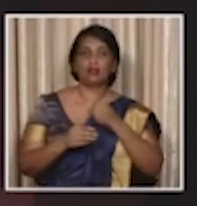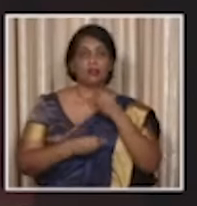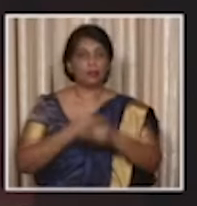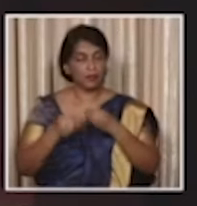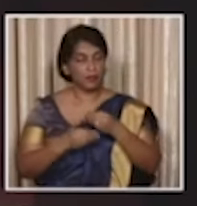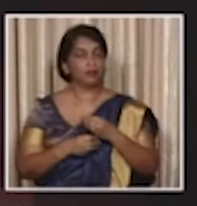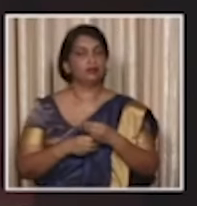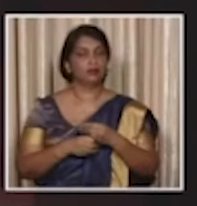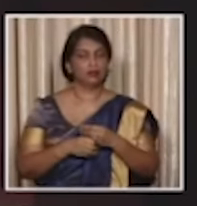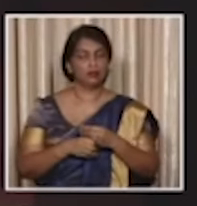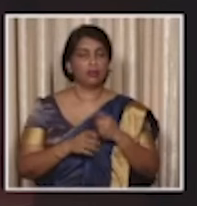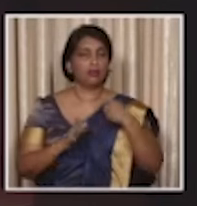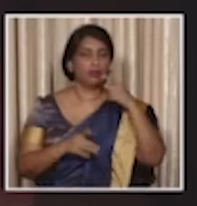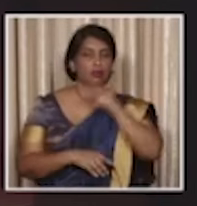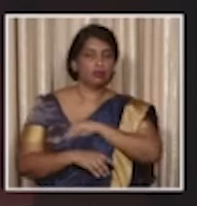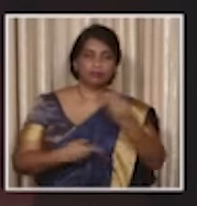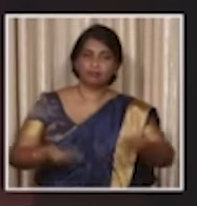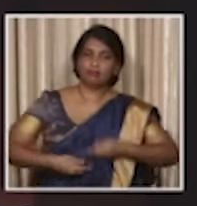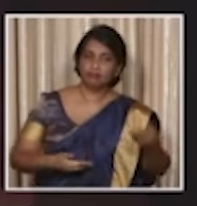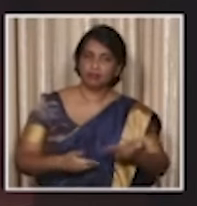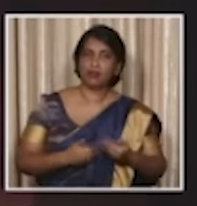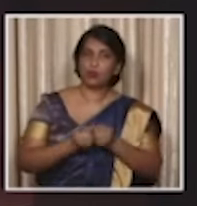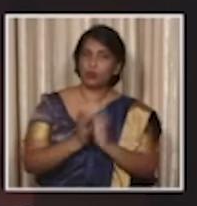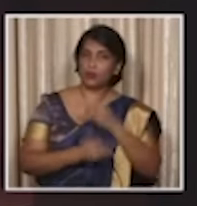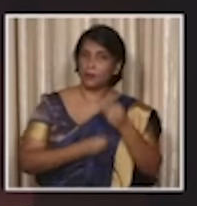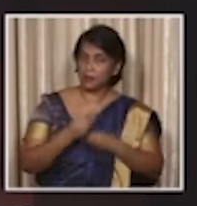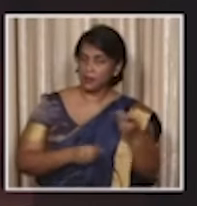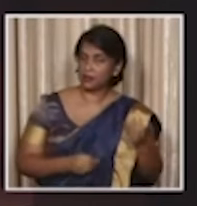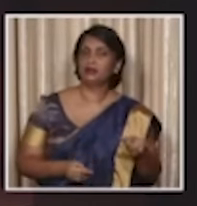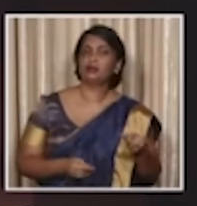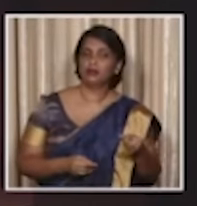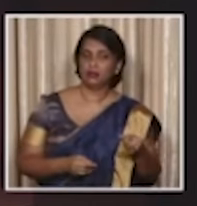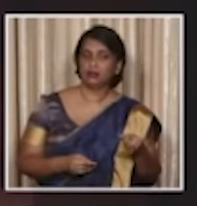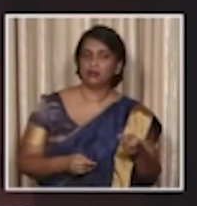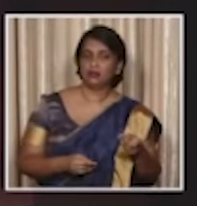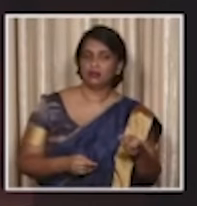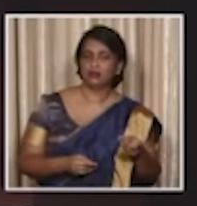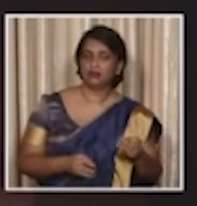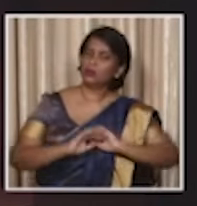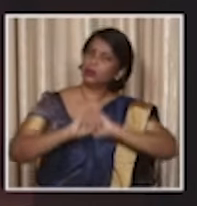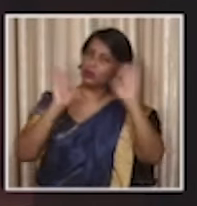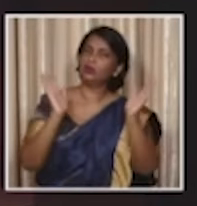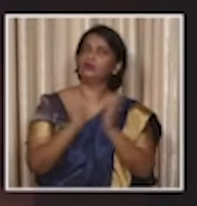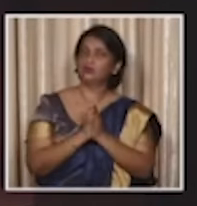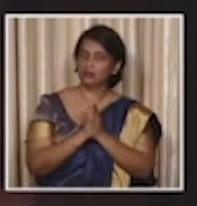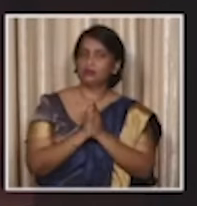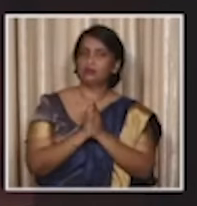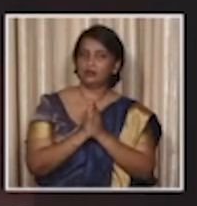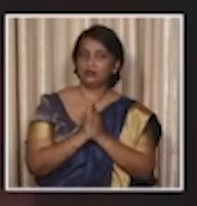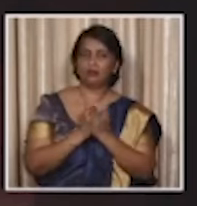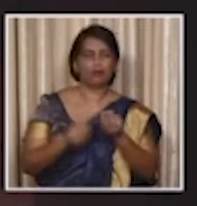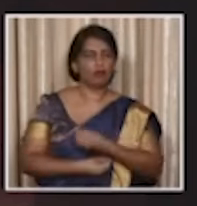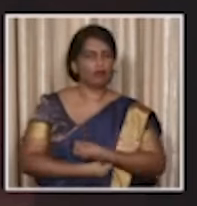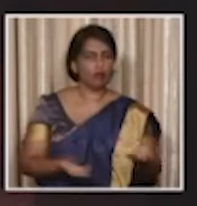ව්‍යවසායකින්, කුලීකම්කරුවන්, ස්වයං රැකියාලාභීන් මේ හැම දෙනාම අනාථ